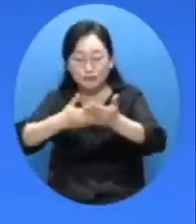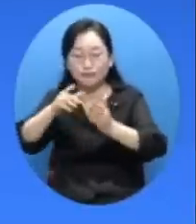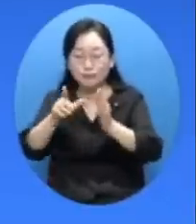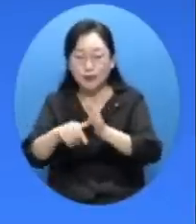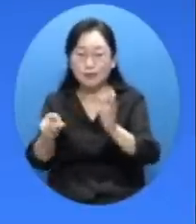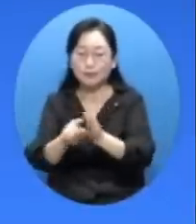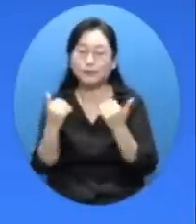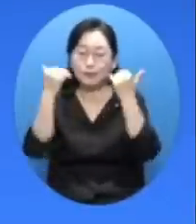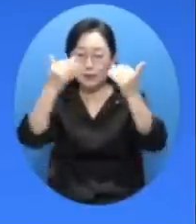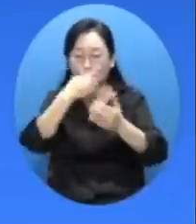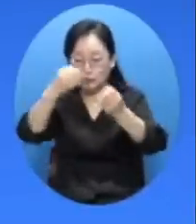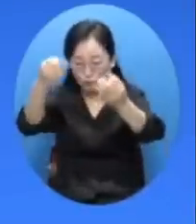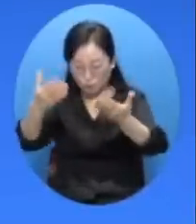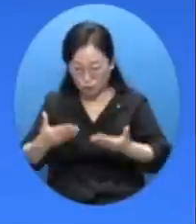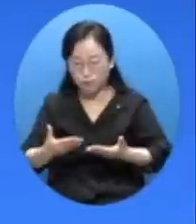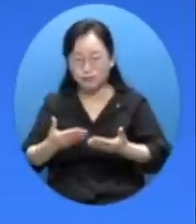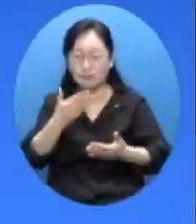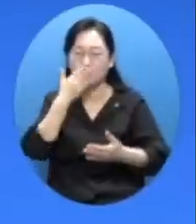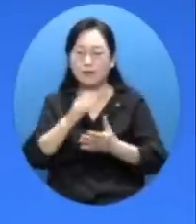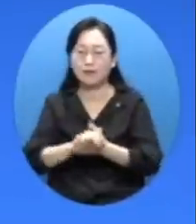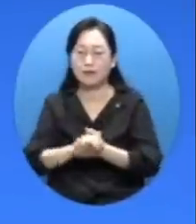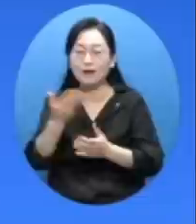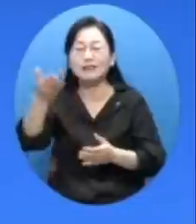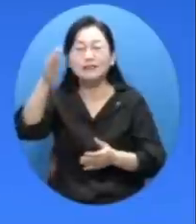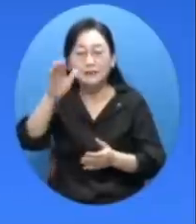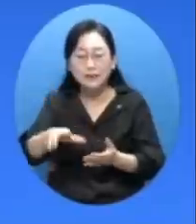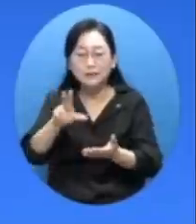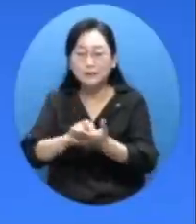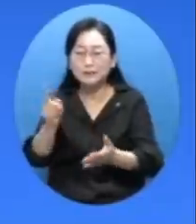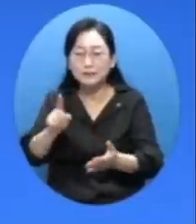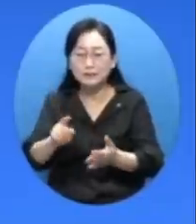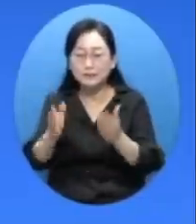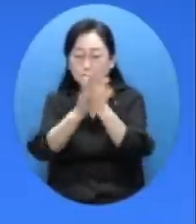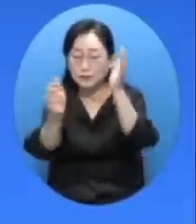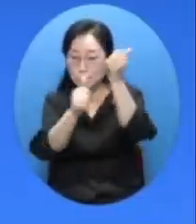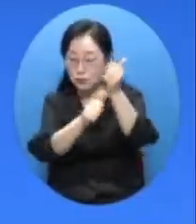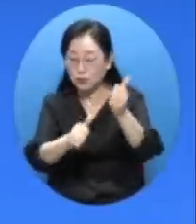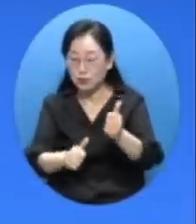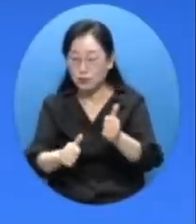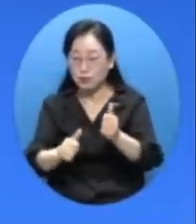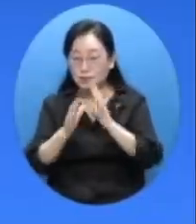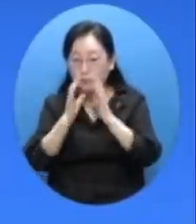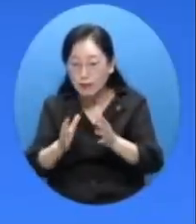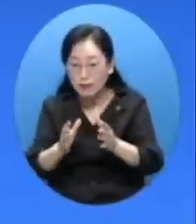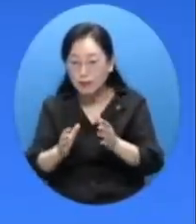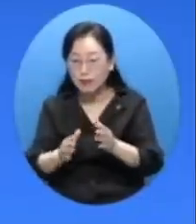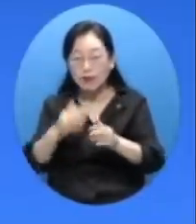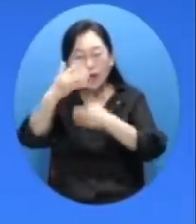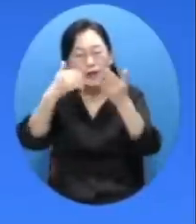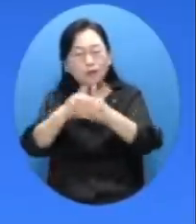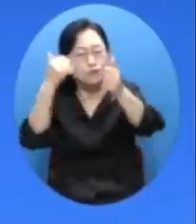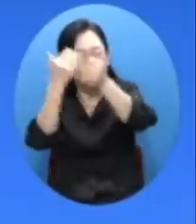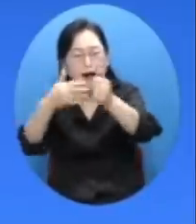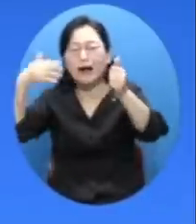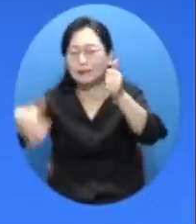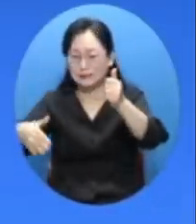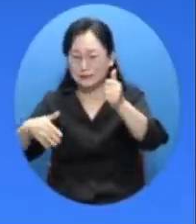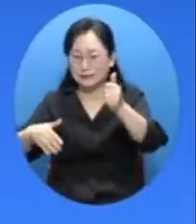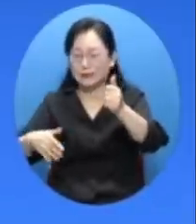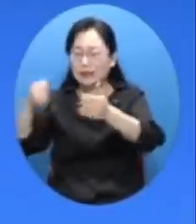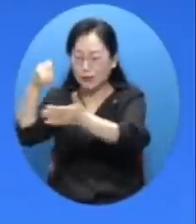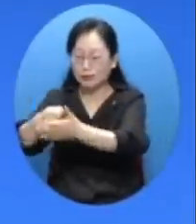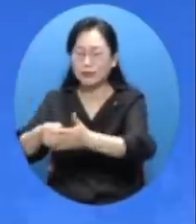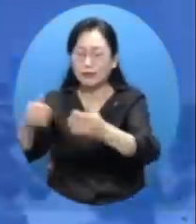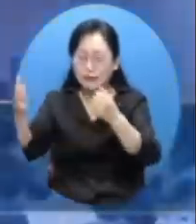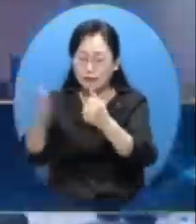임하게 되는 것입니다. 그런데 문제는 여기 있습니다. 여호수아가 깜짝까지 속고 하나님께 묻지 않고 결정을 한 것입니다. 하나님께 묻지 않고